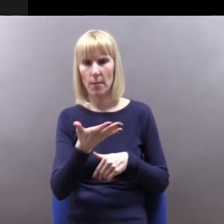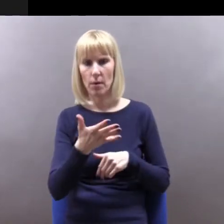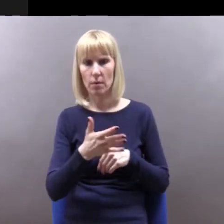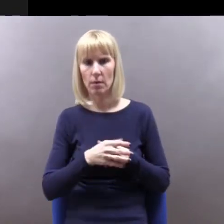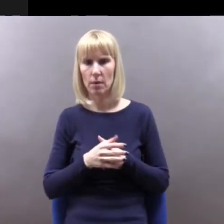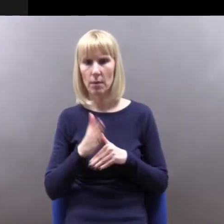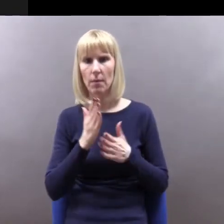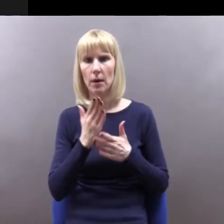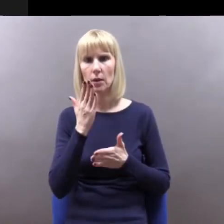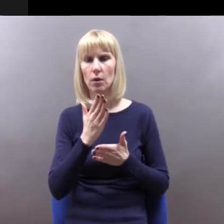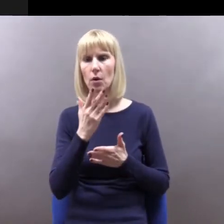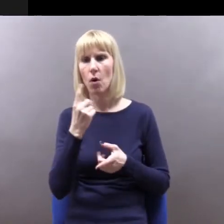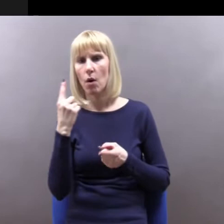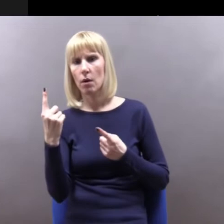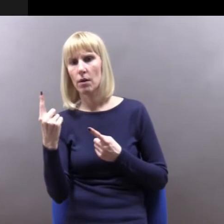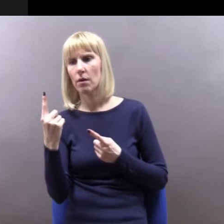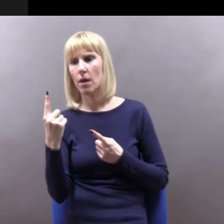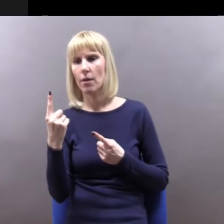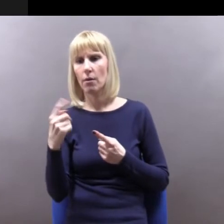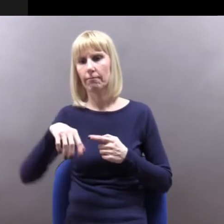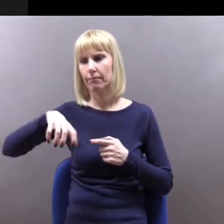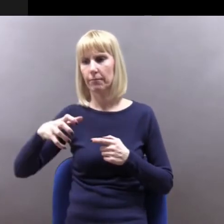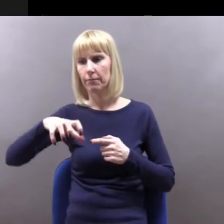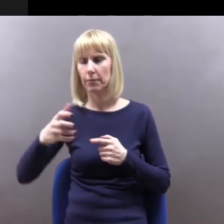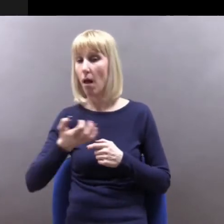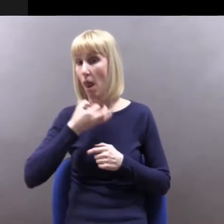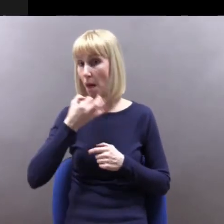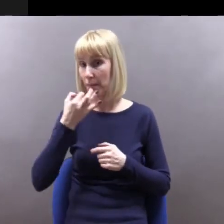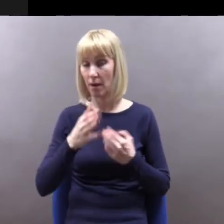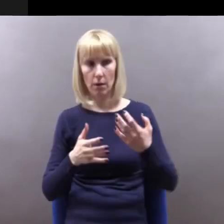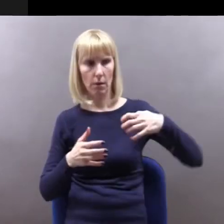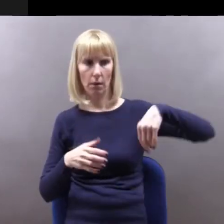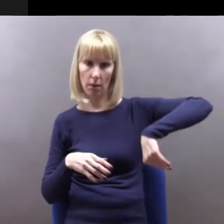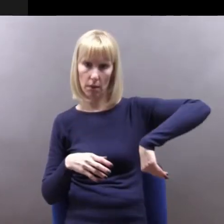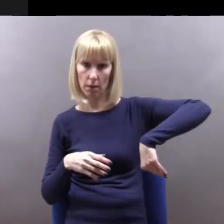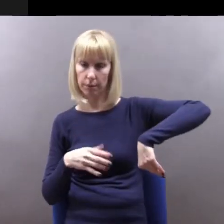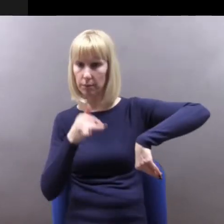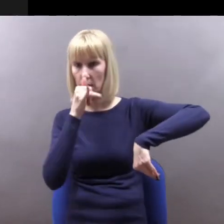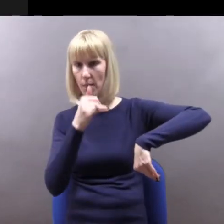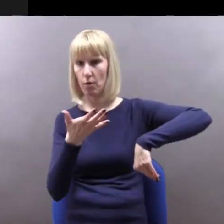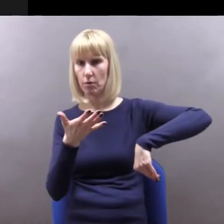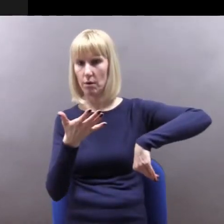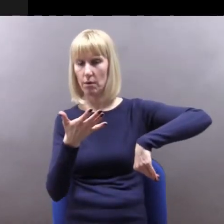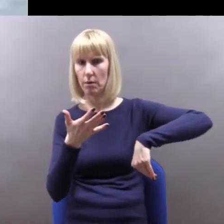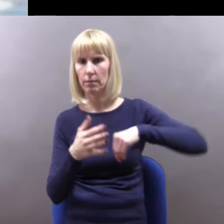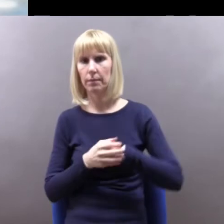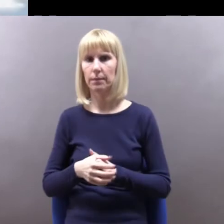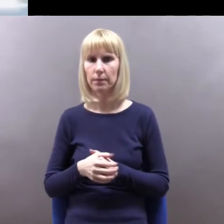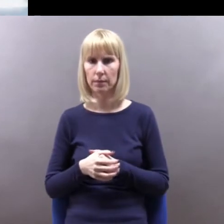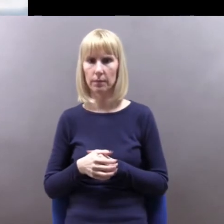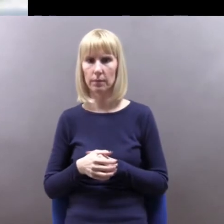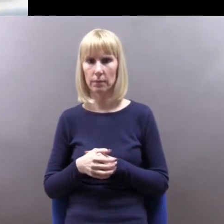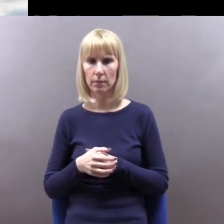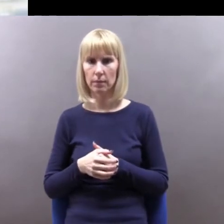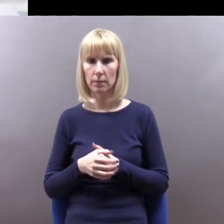bo ma jedną rękę sprawniejszą, a drugą mniej. To chyba taki obrazek najbardziej